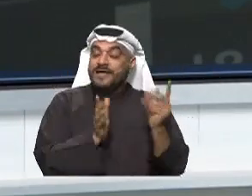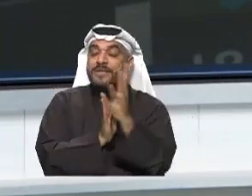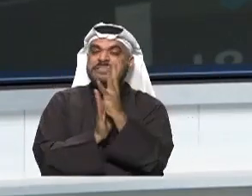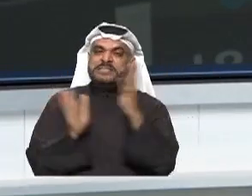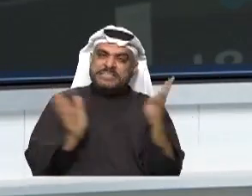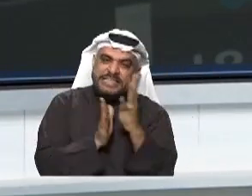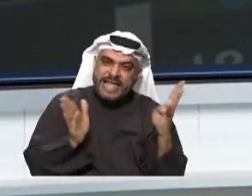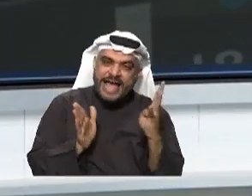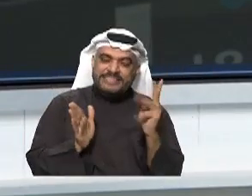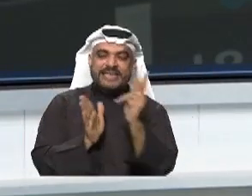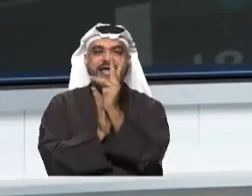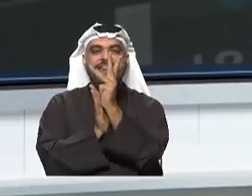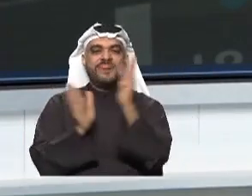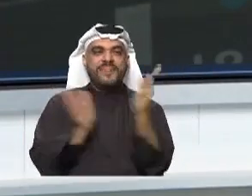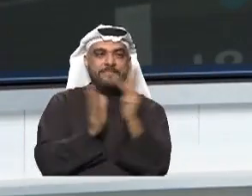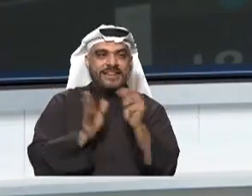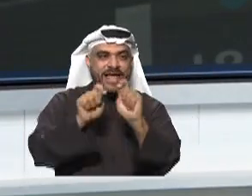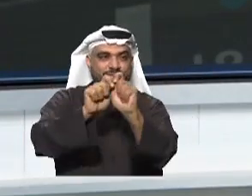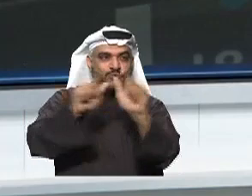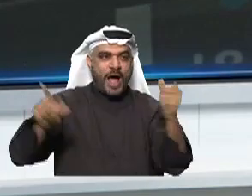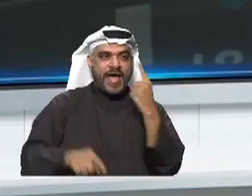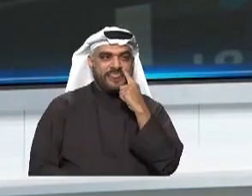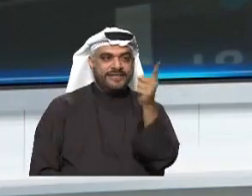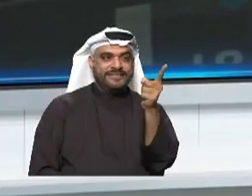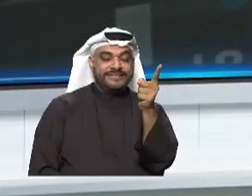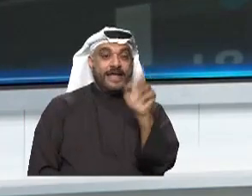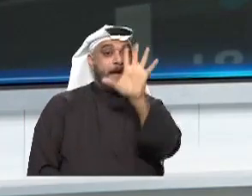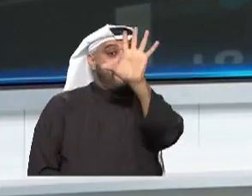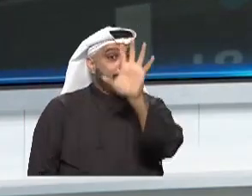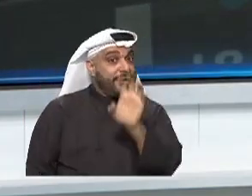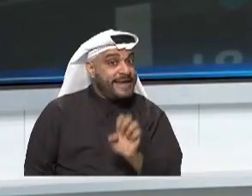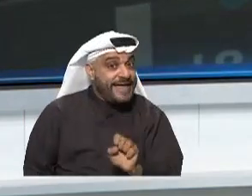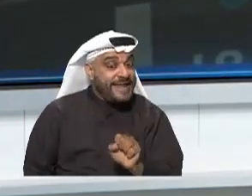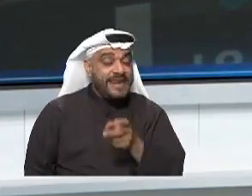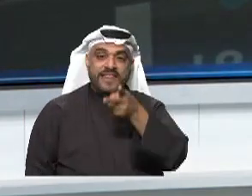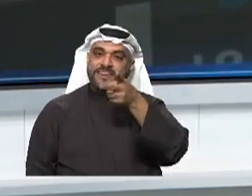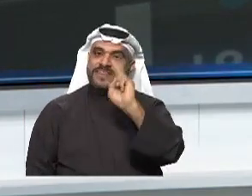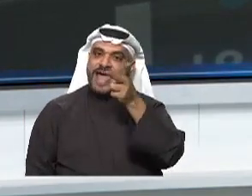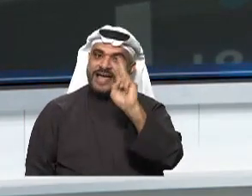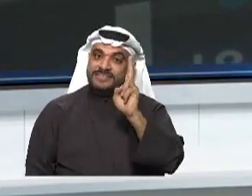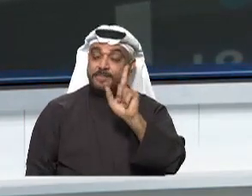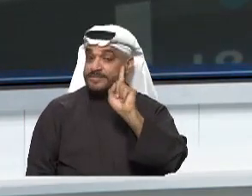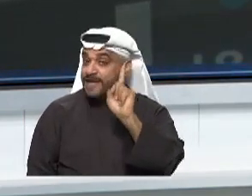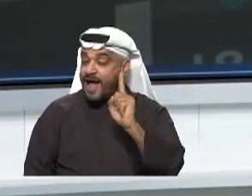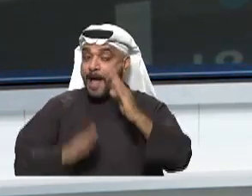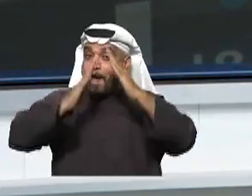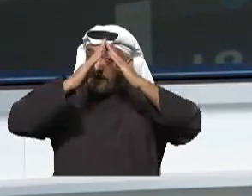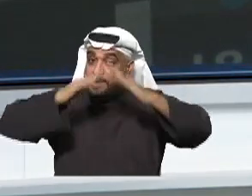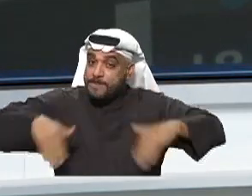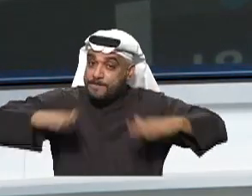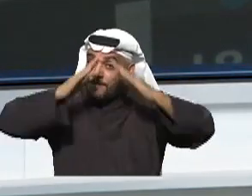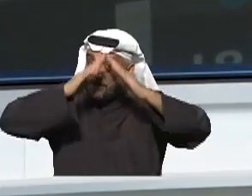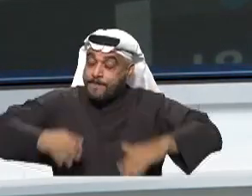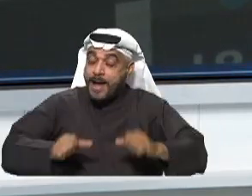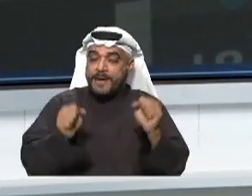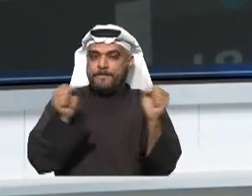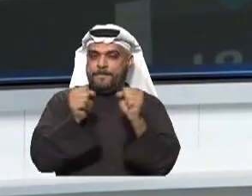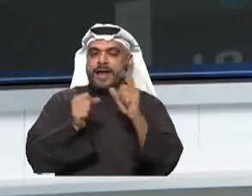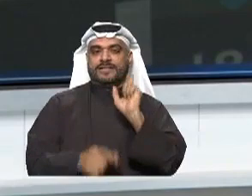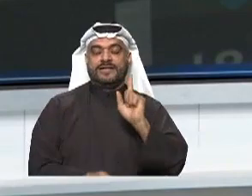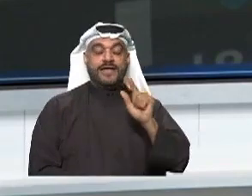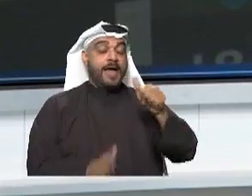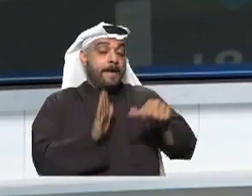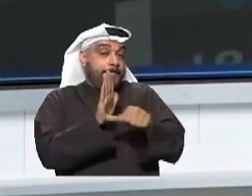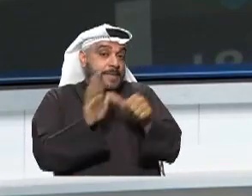للرياح إلى شمالية وشمالية غربية خلال 4 أيام القادمة، استقرار أكثر في الطقس إن شاء الله يكون من بداية يوم الخميس،